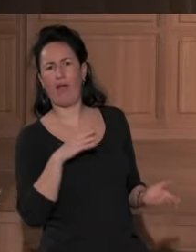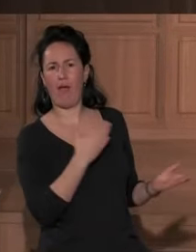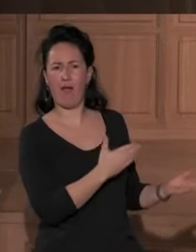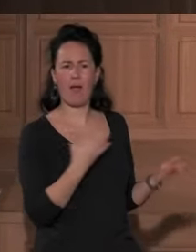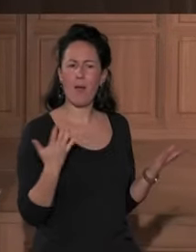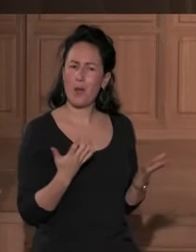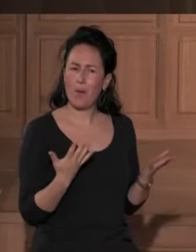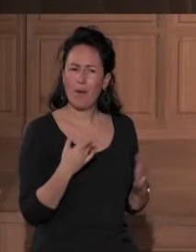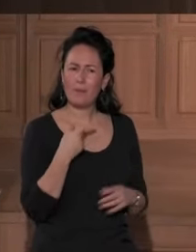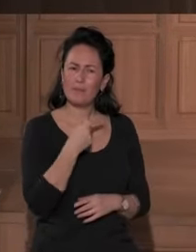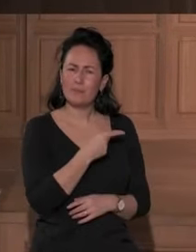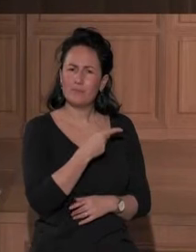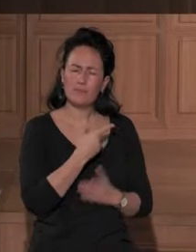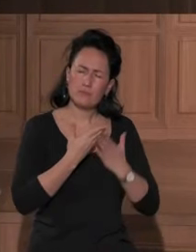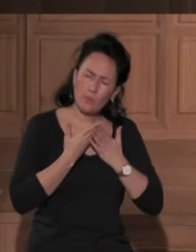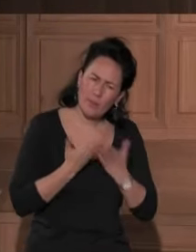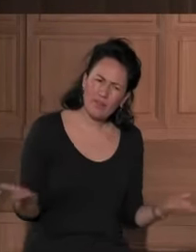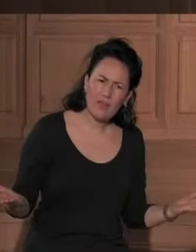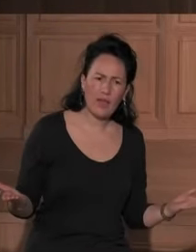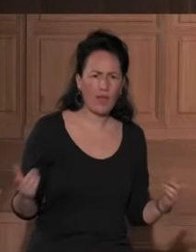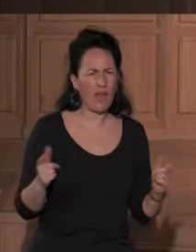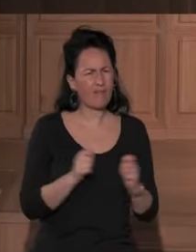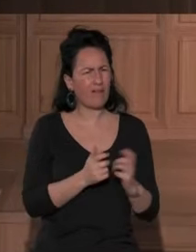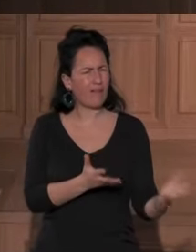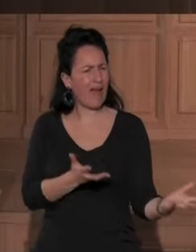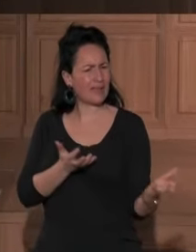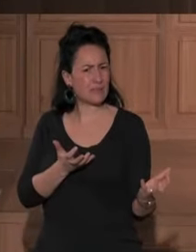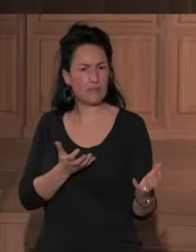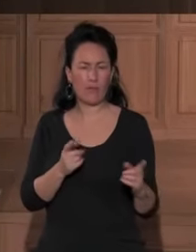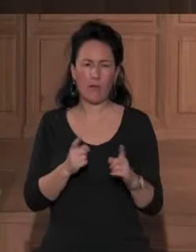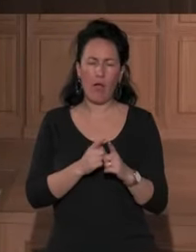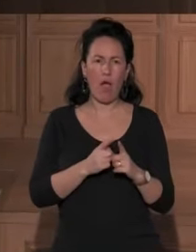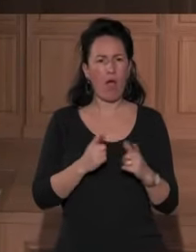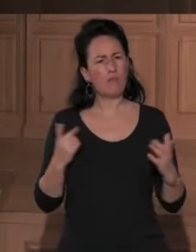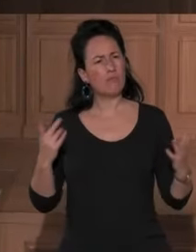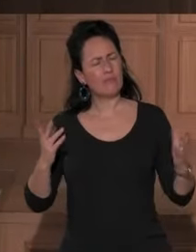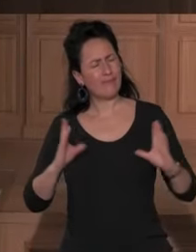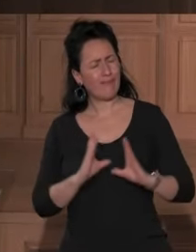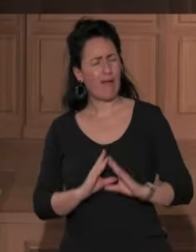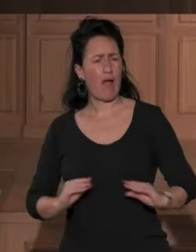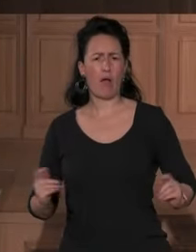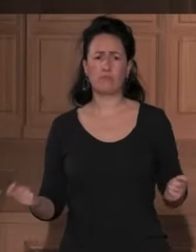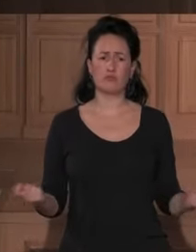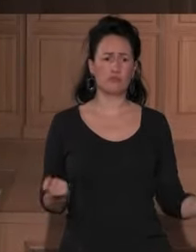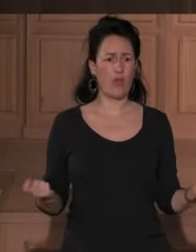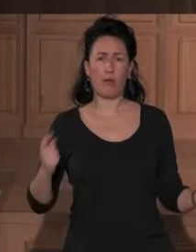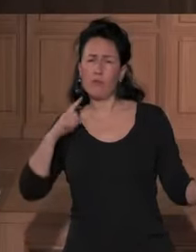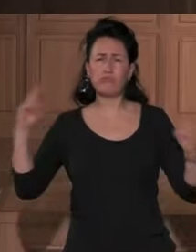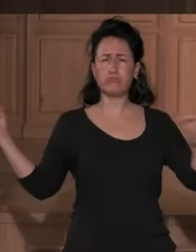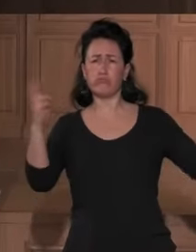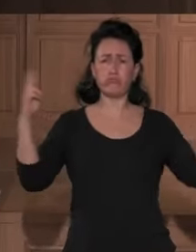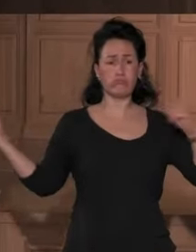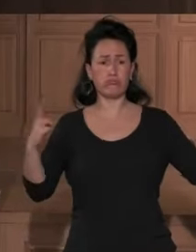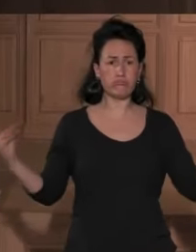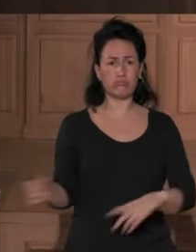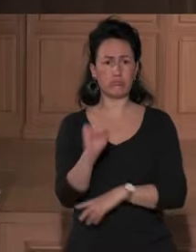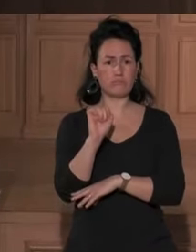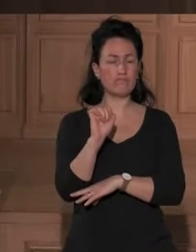son humilité, son charisme, sa force tranquille à faire les choses. la tempête, le mec est pépère, tout va